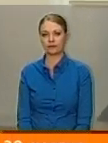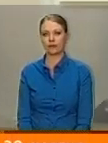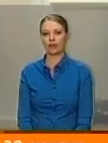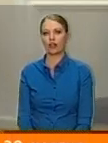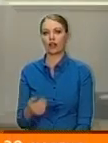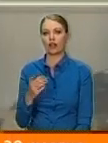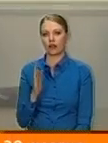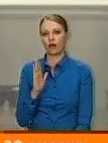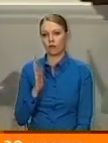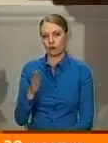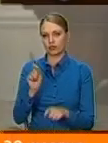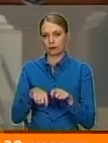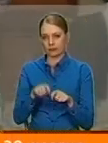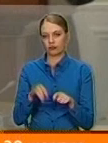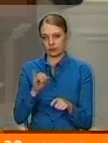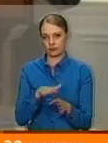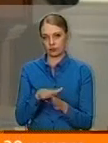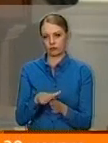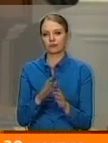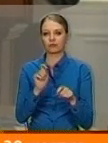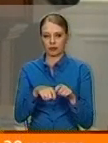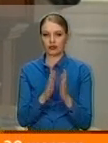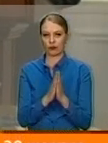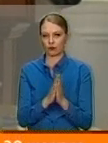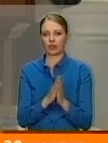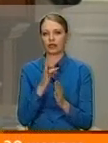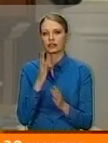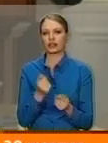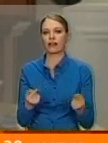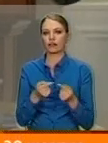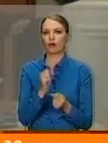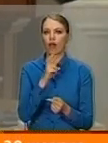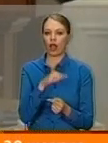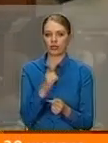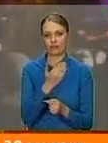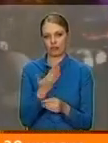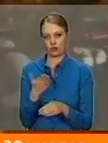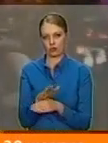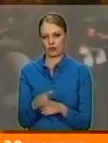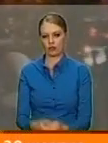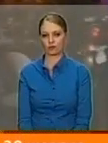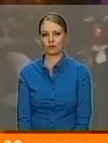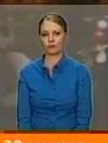Шановний Арсеній Петрович, буде перевірено і зроблено. Перевірте, будь ласка, на відповідність акту і вашого наказу.